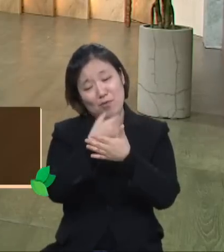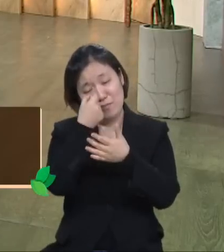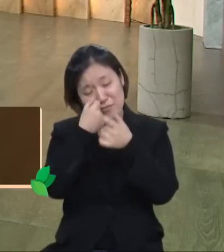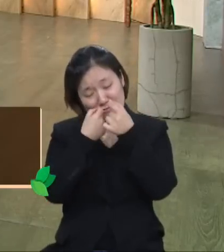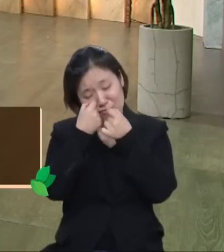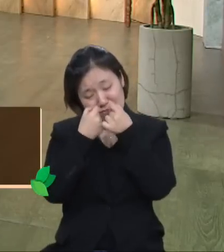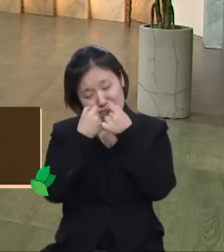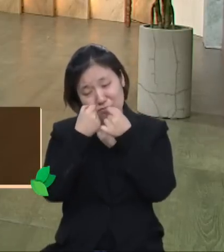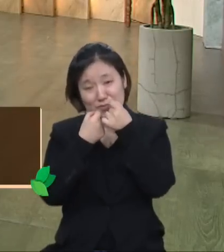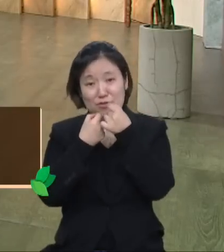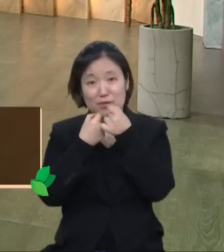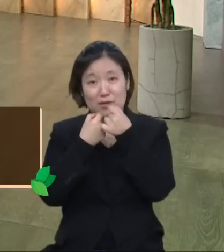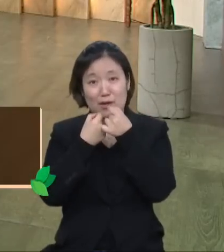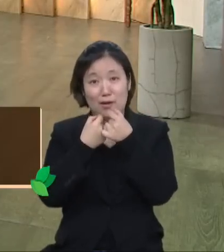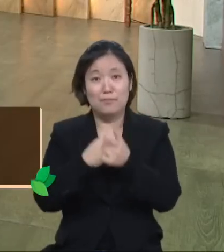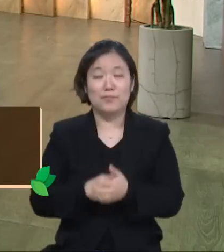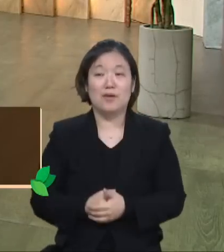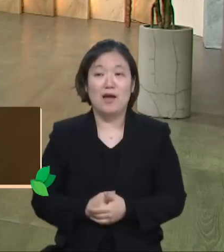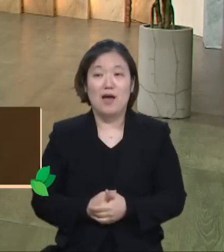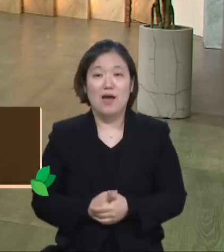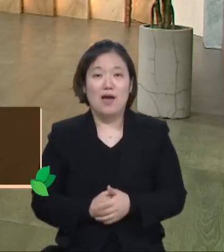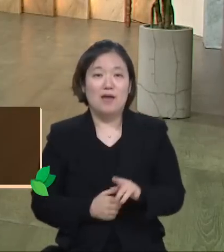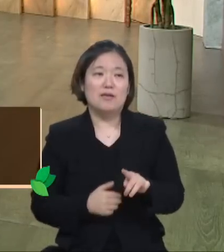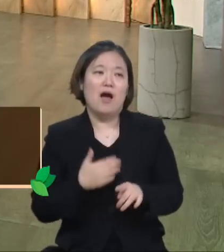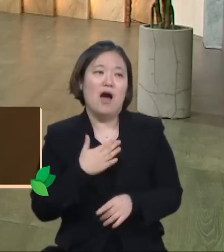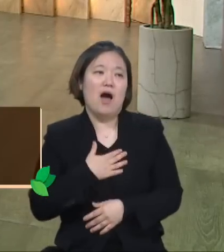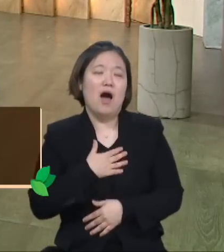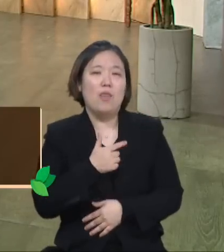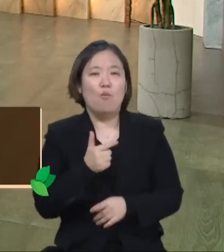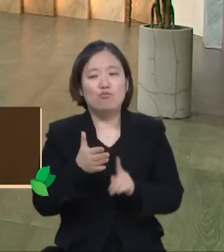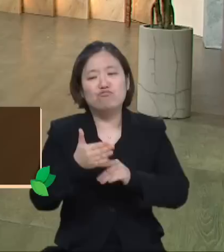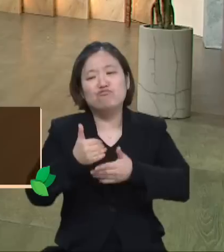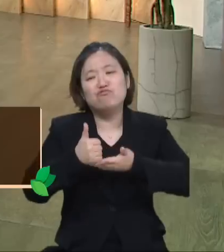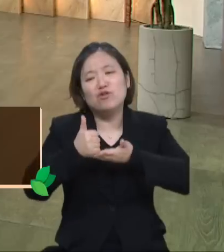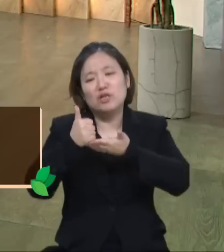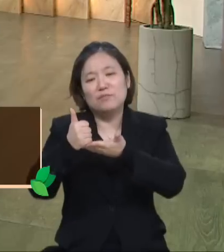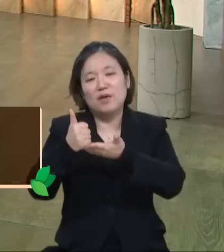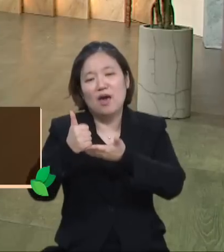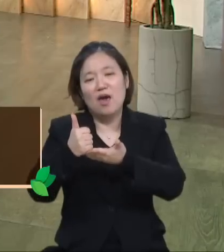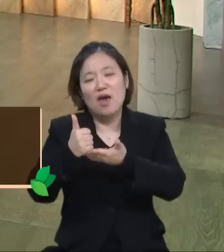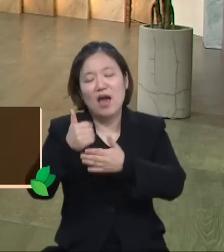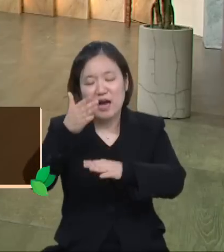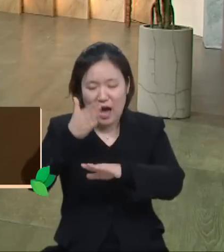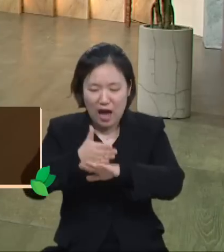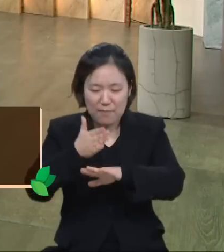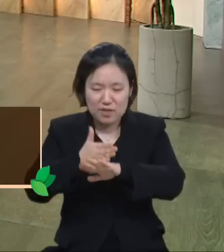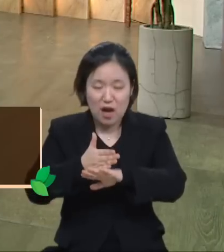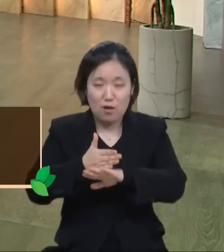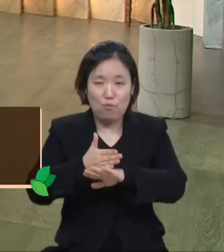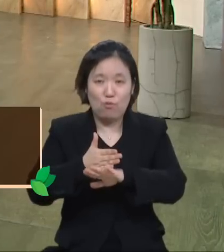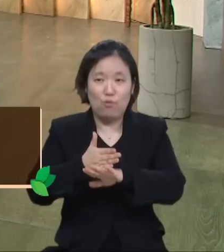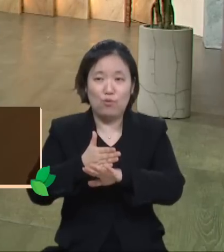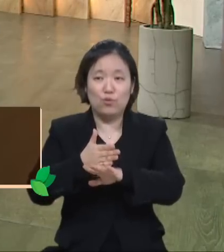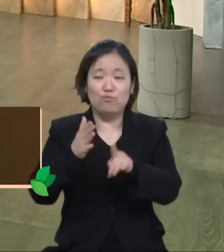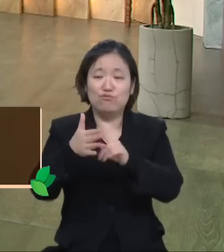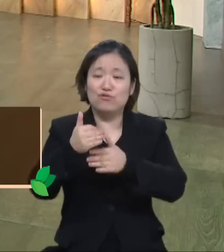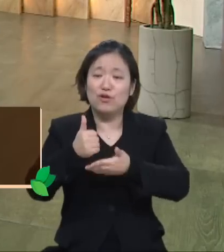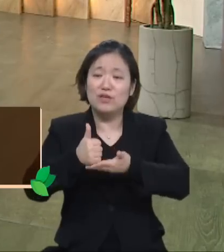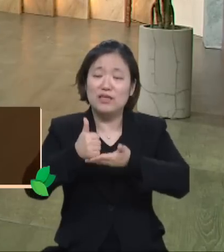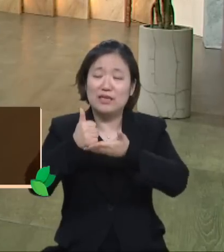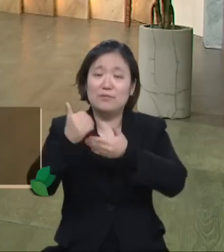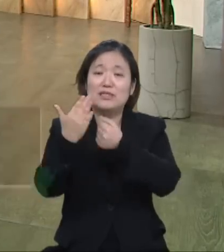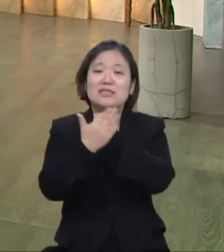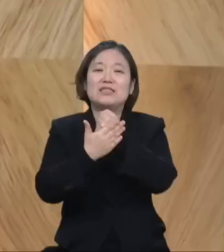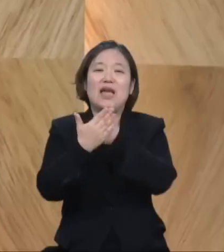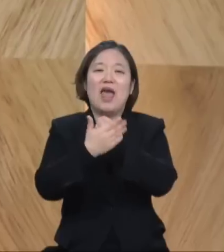이렇게 맺히시더라구요 눈물이 너무나 당신의 부처님께 감사하고 부처님 은혜에 감사해서 그